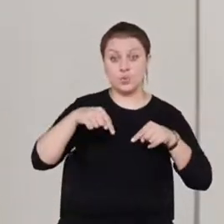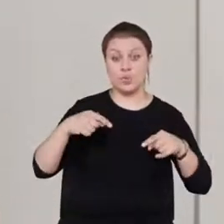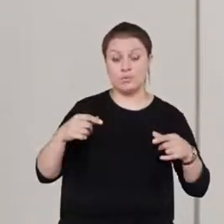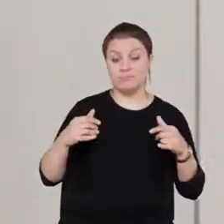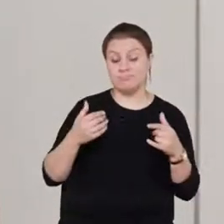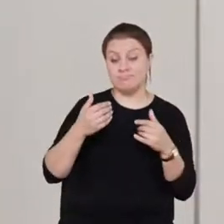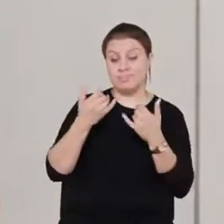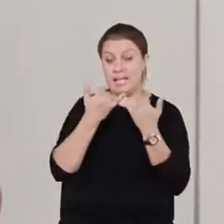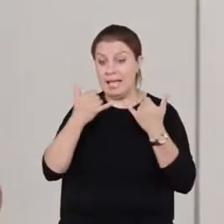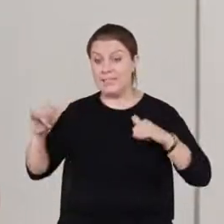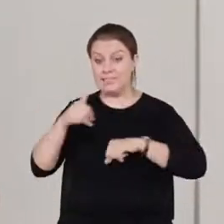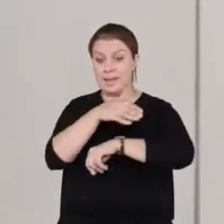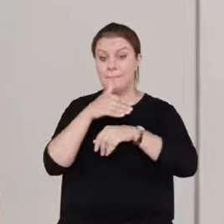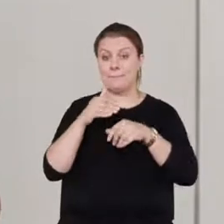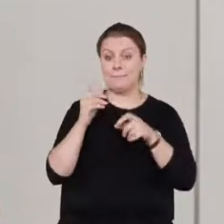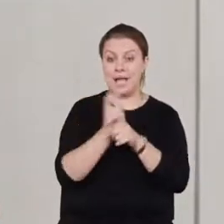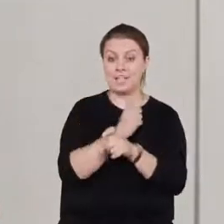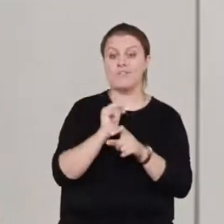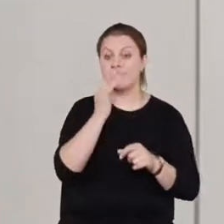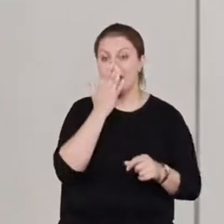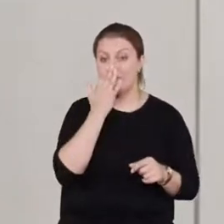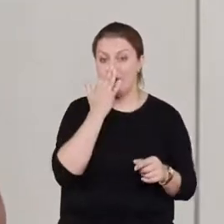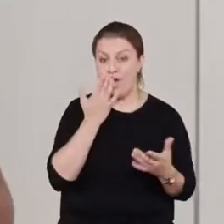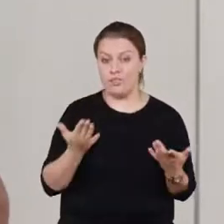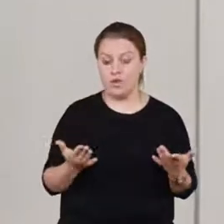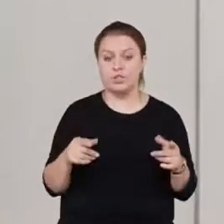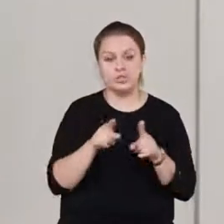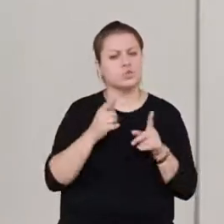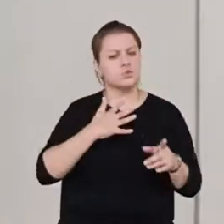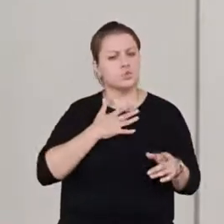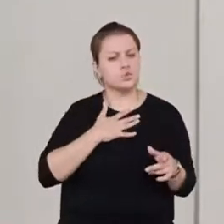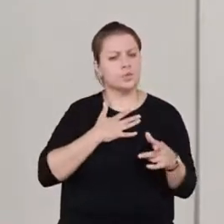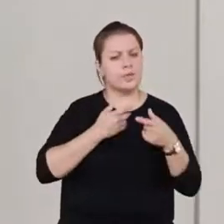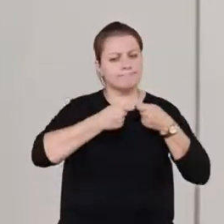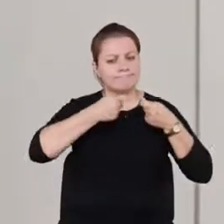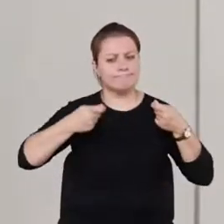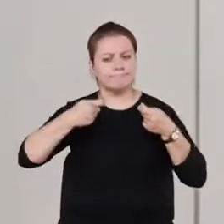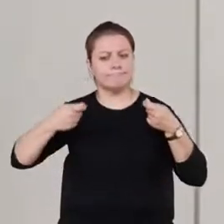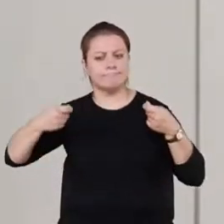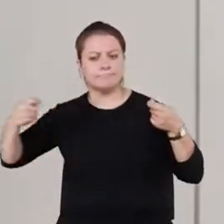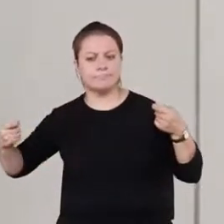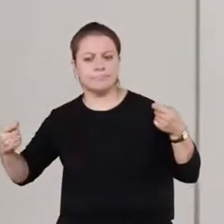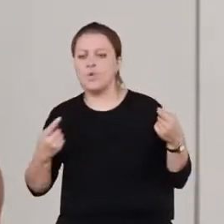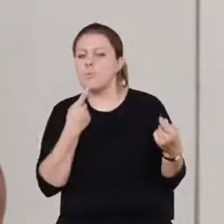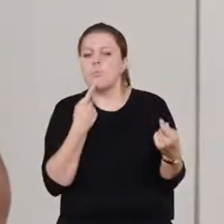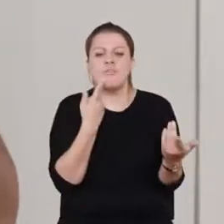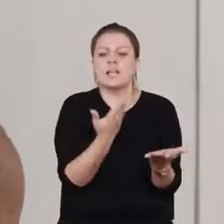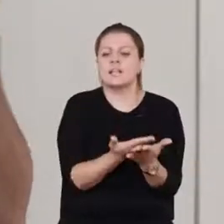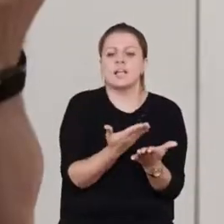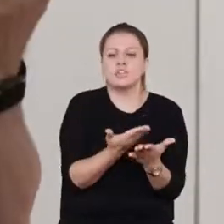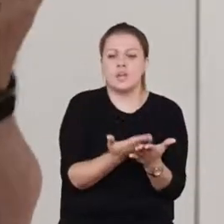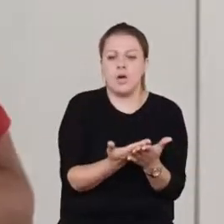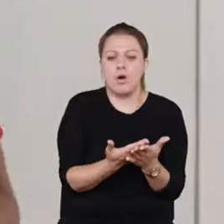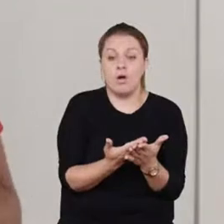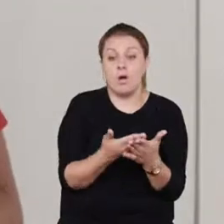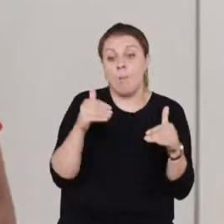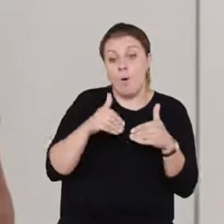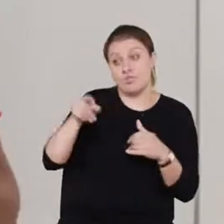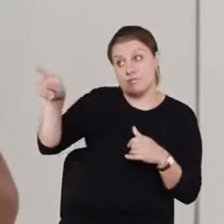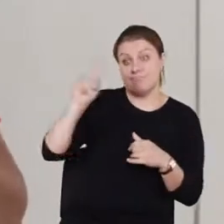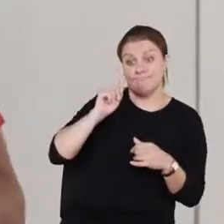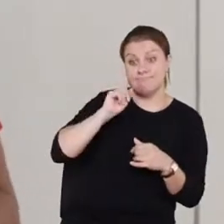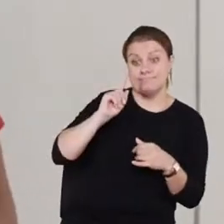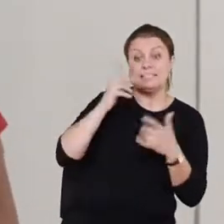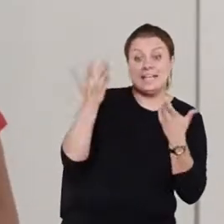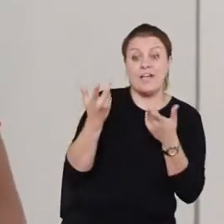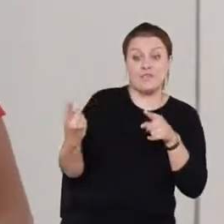I tutaj mamy do czynienia z taką ciągłością. Mówię to o tym tylko dlatego, żeby, może Andrzej ma coś do dodania w tej